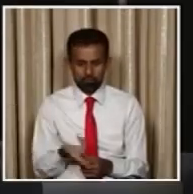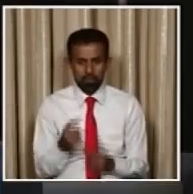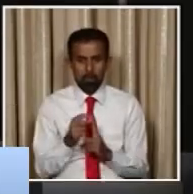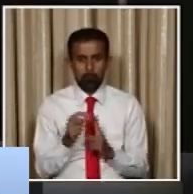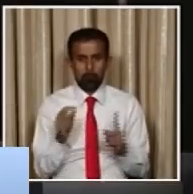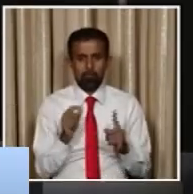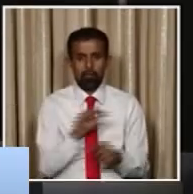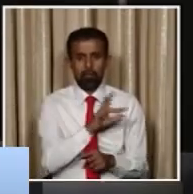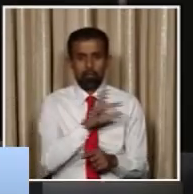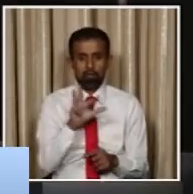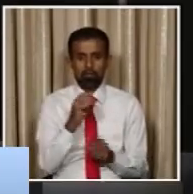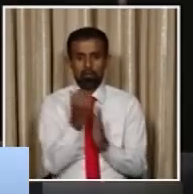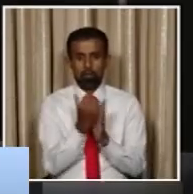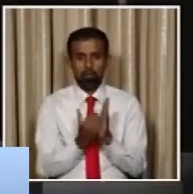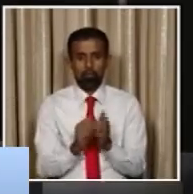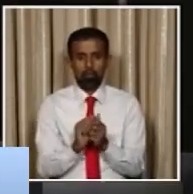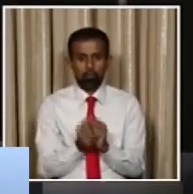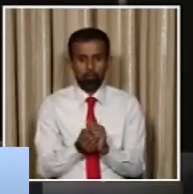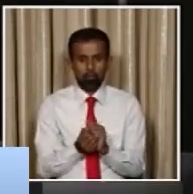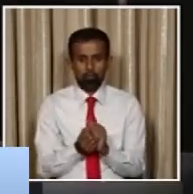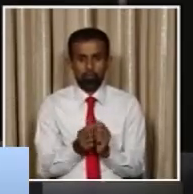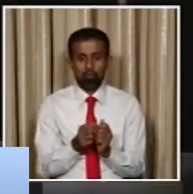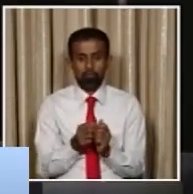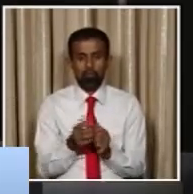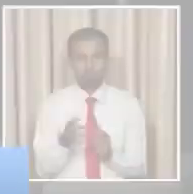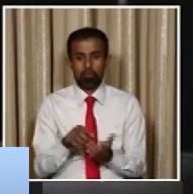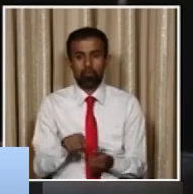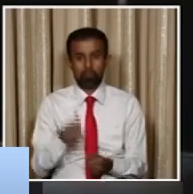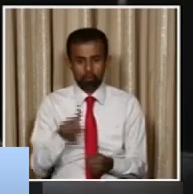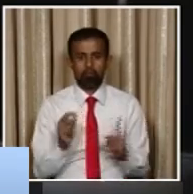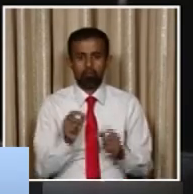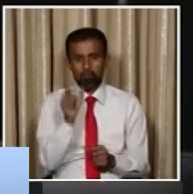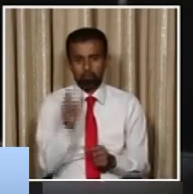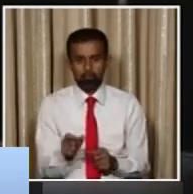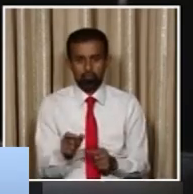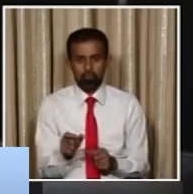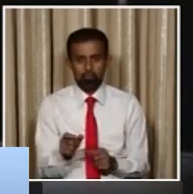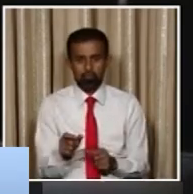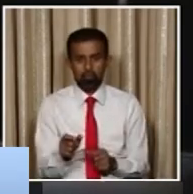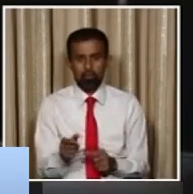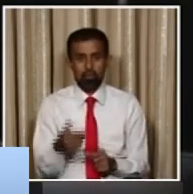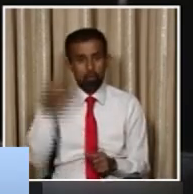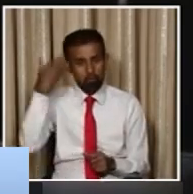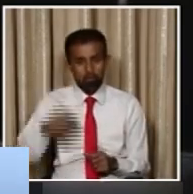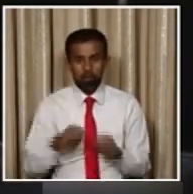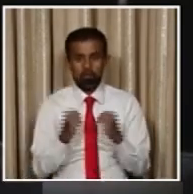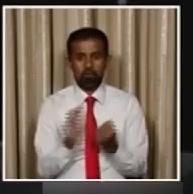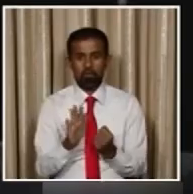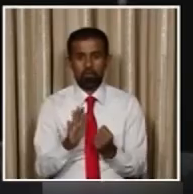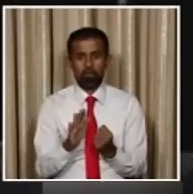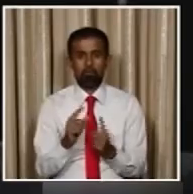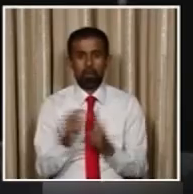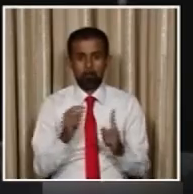පාර්ලිමේන්තුවේ 19 වෙනි ව්‍යවස්ථා සංශෝධනය සංශෝධනය කළ සම්මත කළේ එක දවසේ. මේක මරණාධාර සමිතියක් නෙමෙයි, මේක